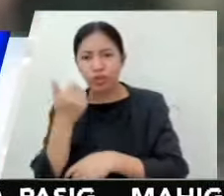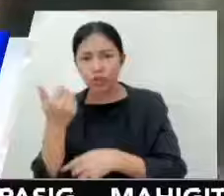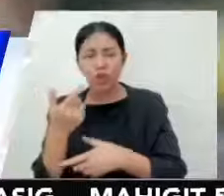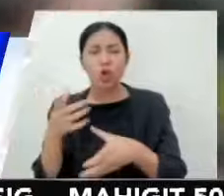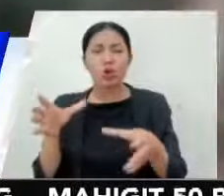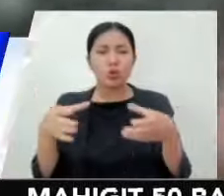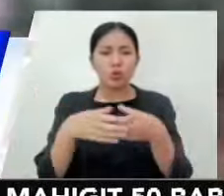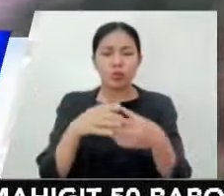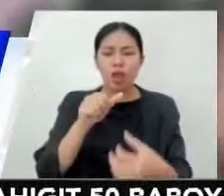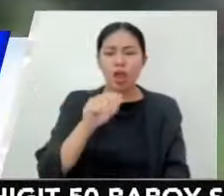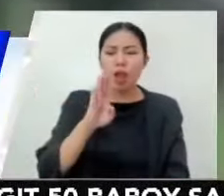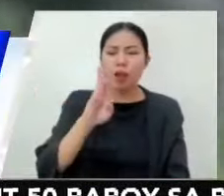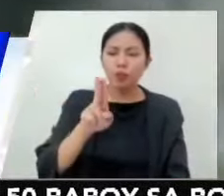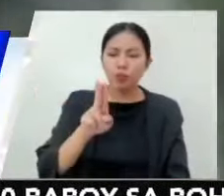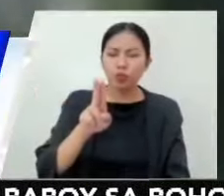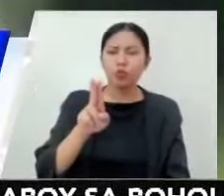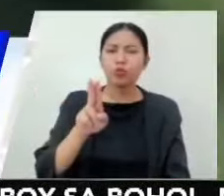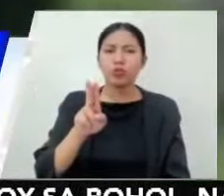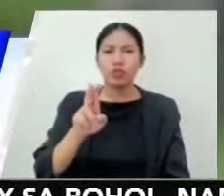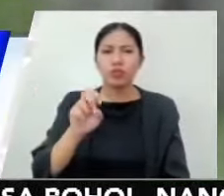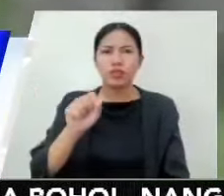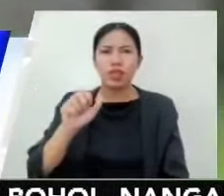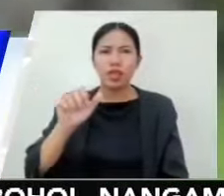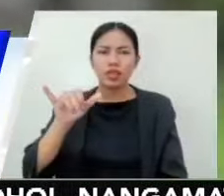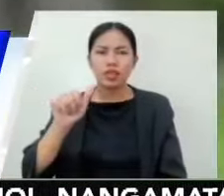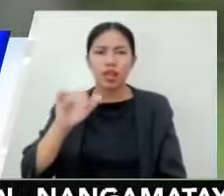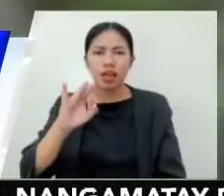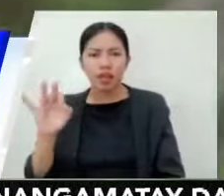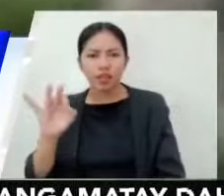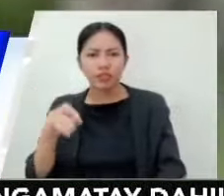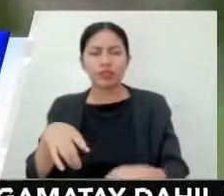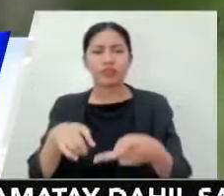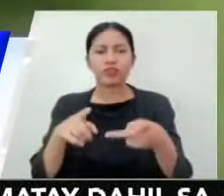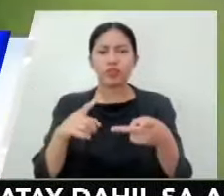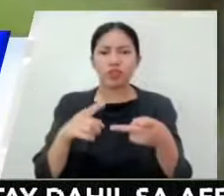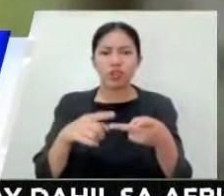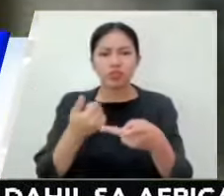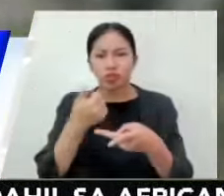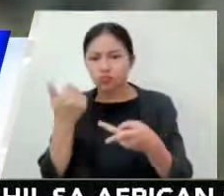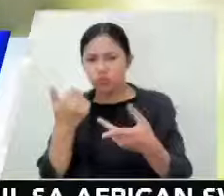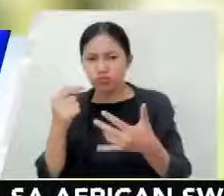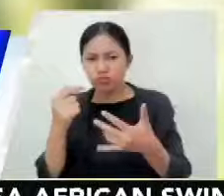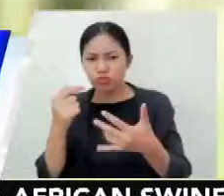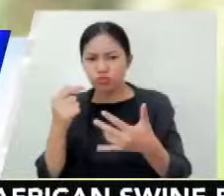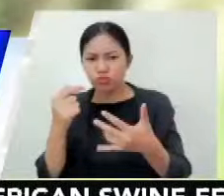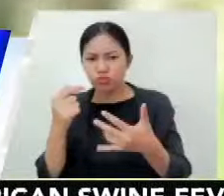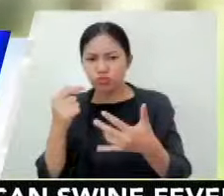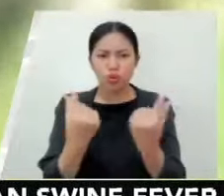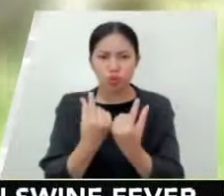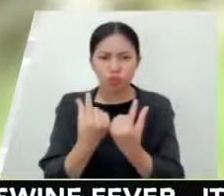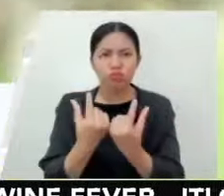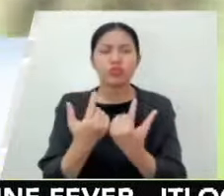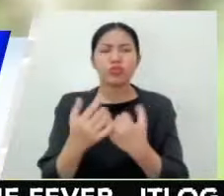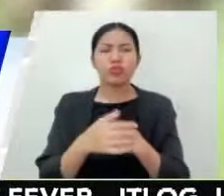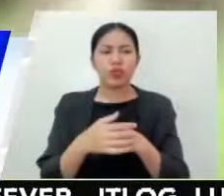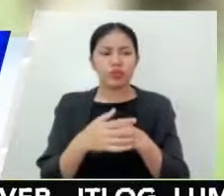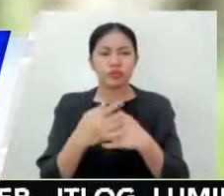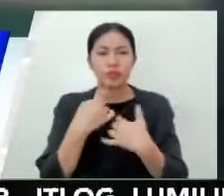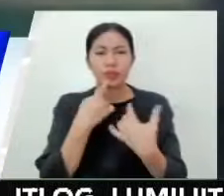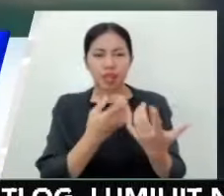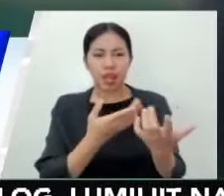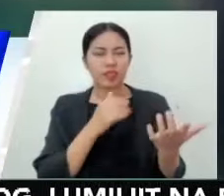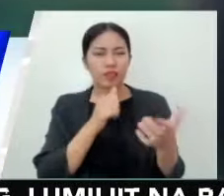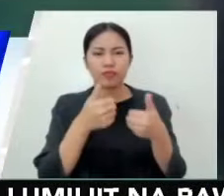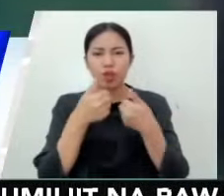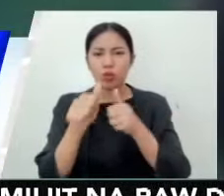at Bangsamoro Islamic Freedom Fighters na lumabag din sa ilang probisyon ng Anti-Terrorism Act. Kasabay niyan, inanunsyo rin ng ATC na